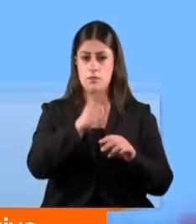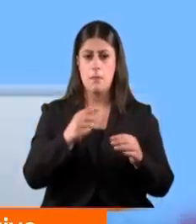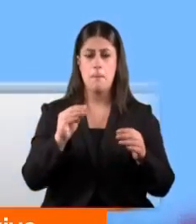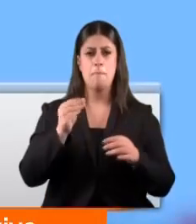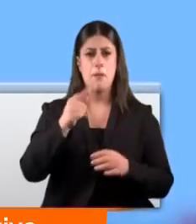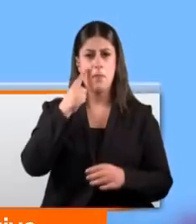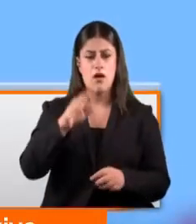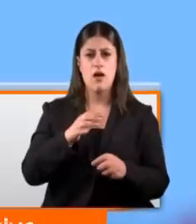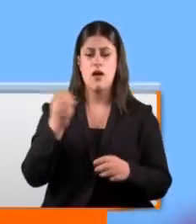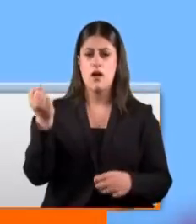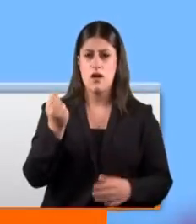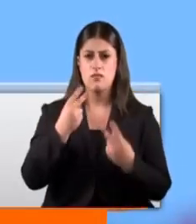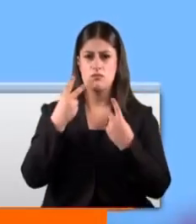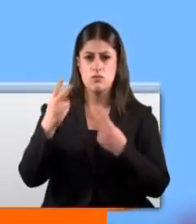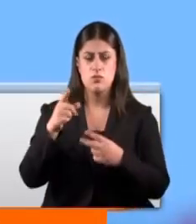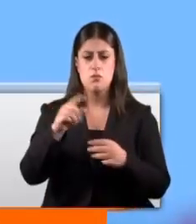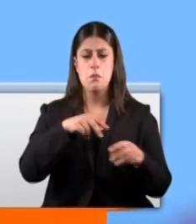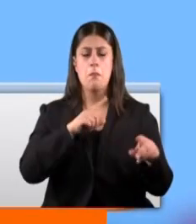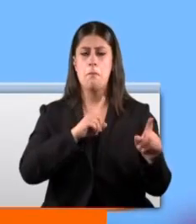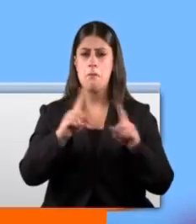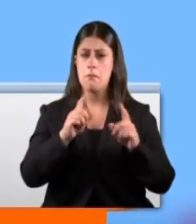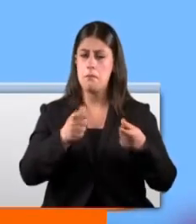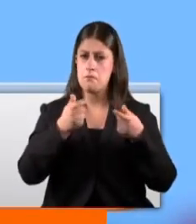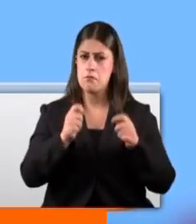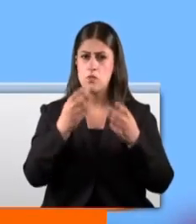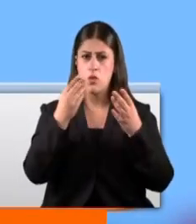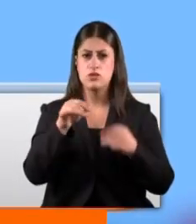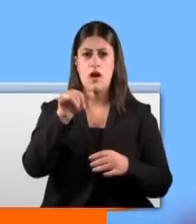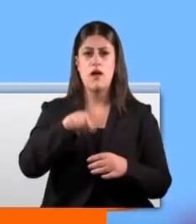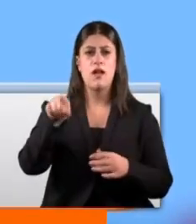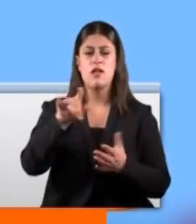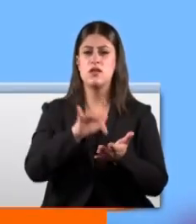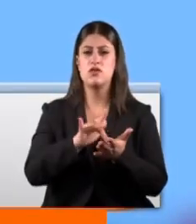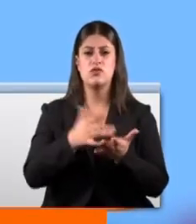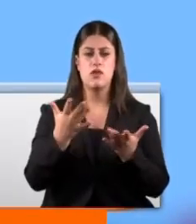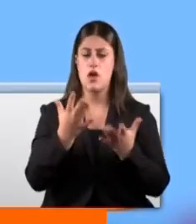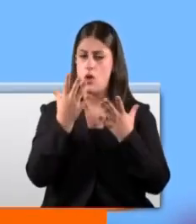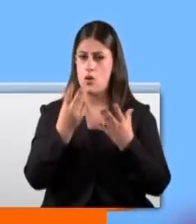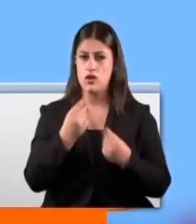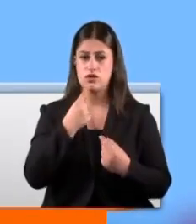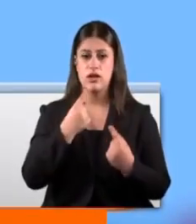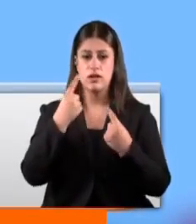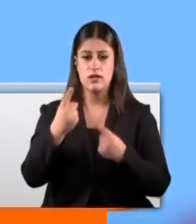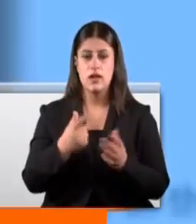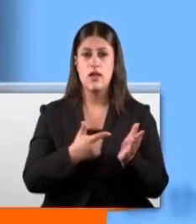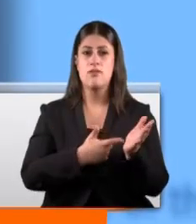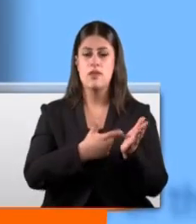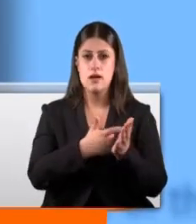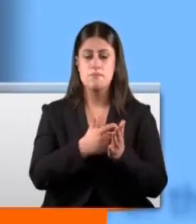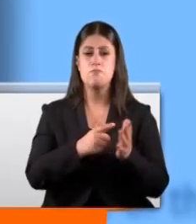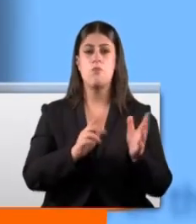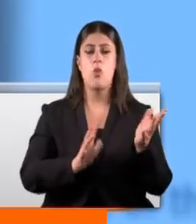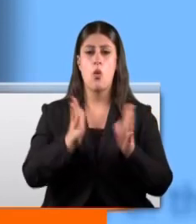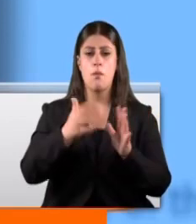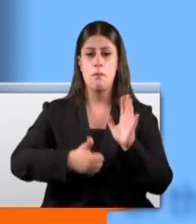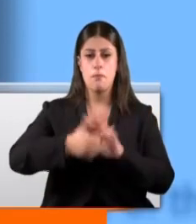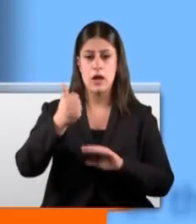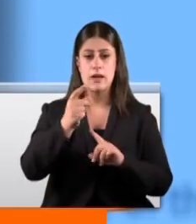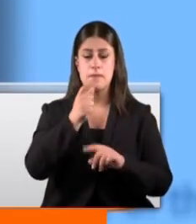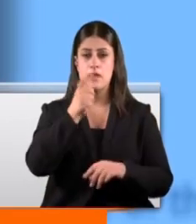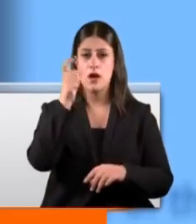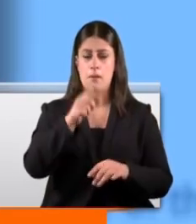önünde de mutlaka mahkum olacaklar ve hak ettikleri cezayı çekeceklerdir derken tarım ve orman Bakanı İbrahim Yumaklı da